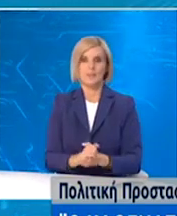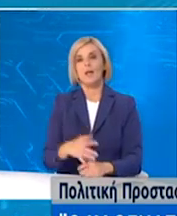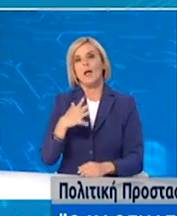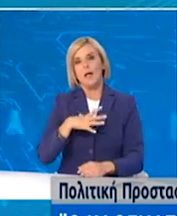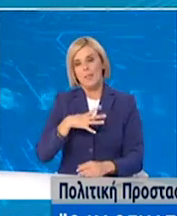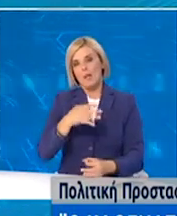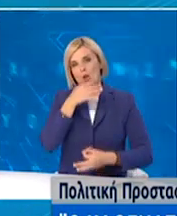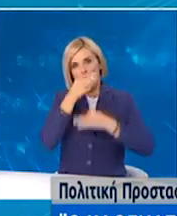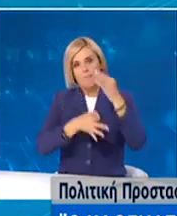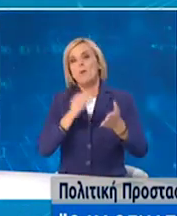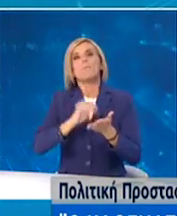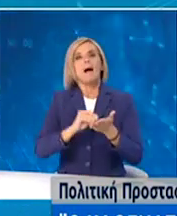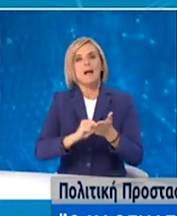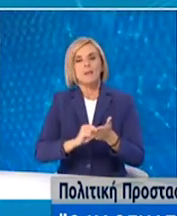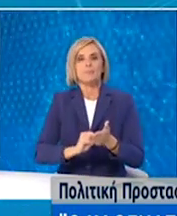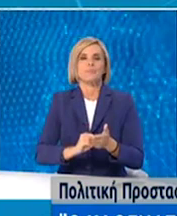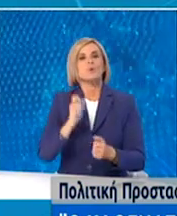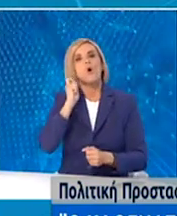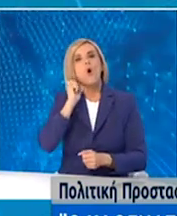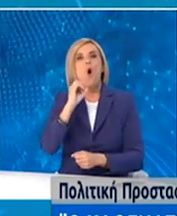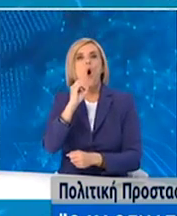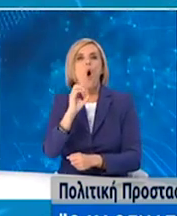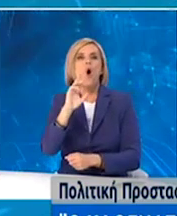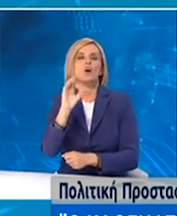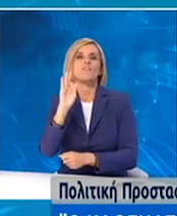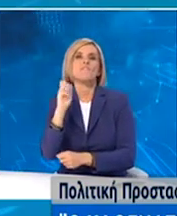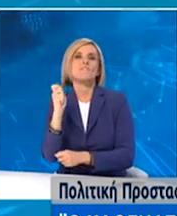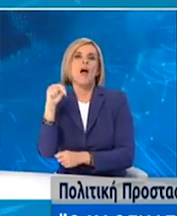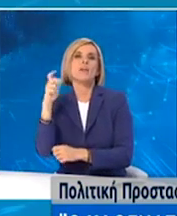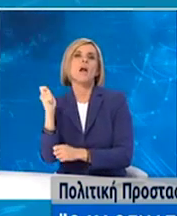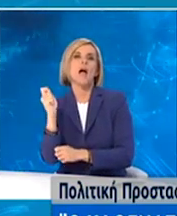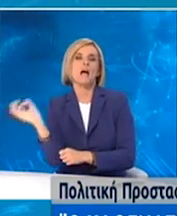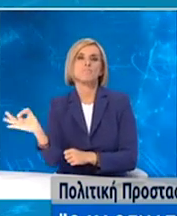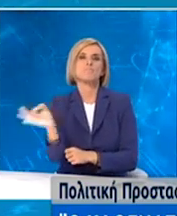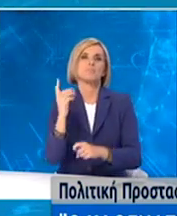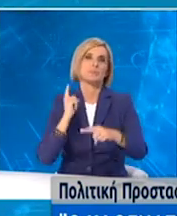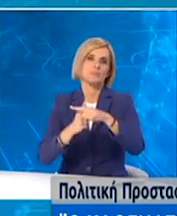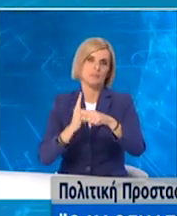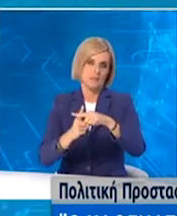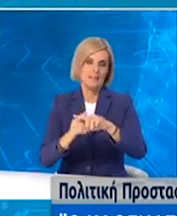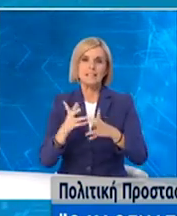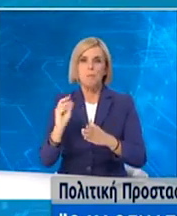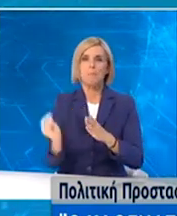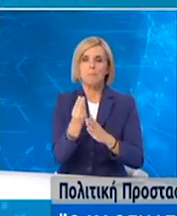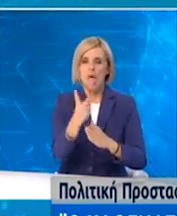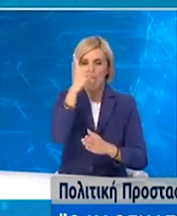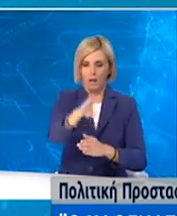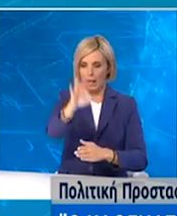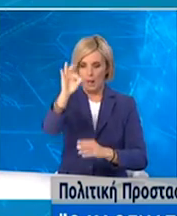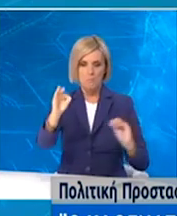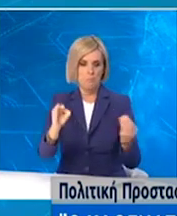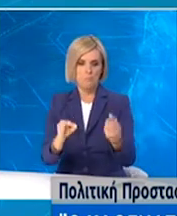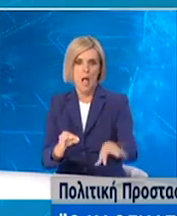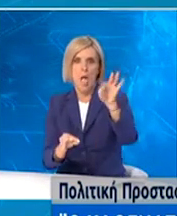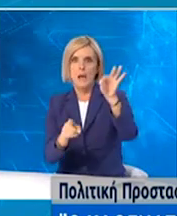στα ορφανά, γιατί είναι μια συζήτηση που την κάνουμε εμείς οι συντάκτες υγείας καθημερινά με τους λοιμοξιολόγους και γιατί στο ΝΕΟΔΙ, στην